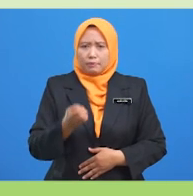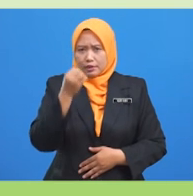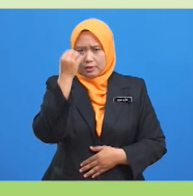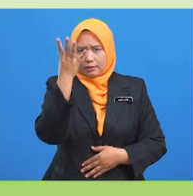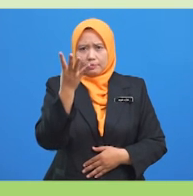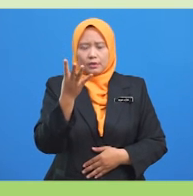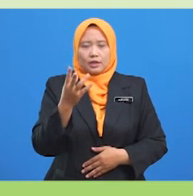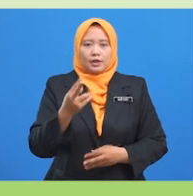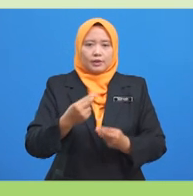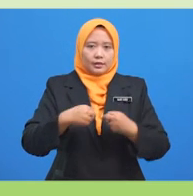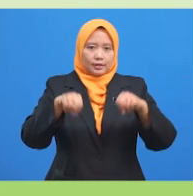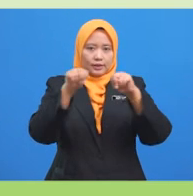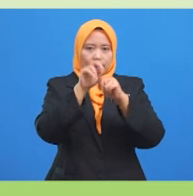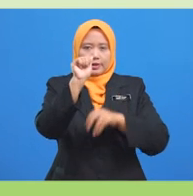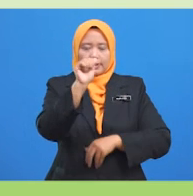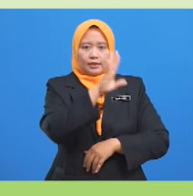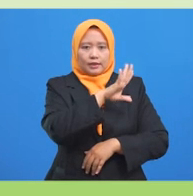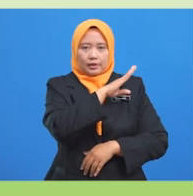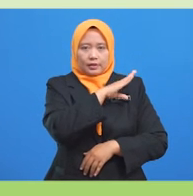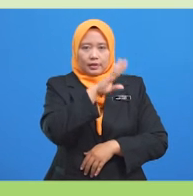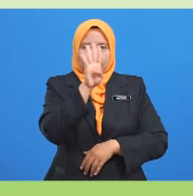Berapakah nilai A, B dan C?